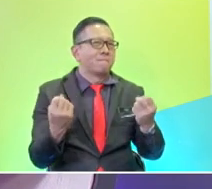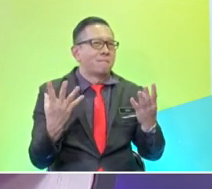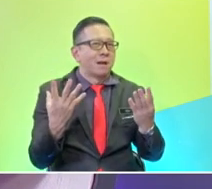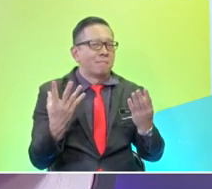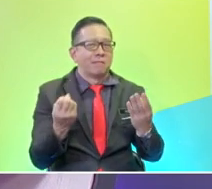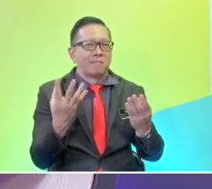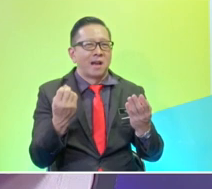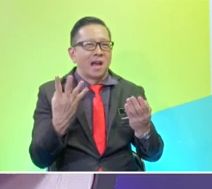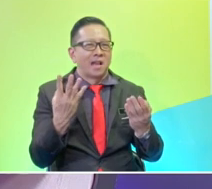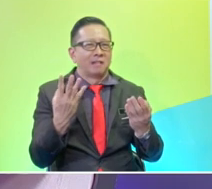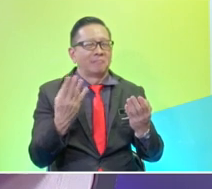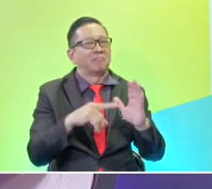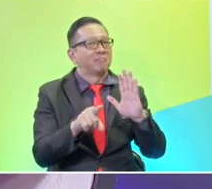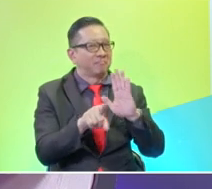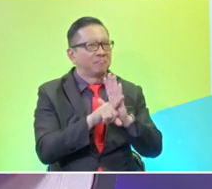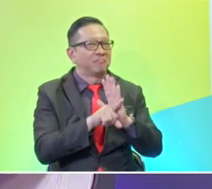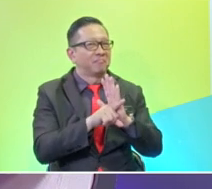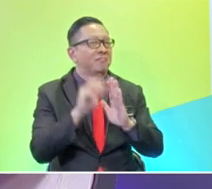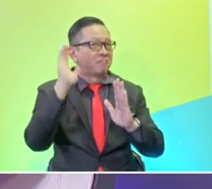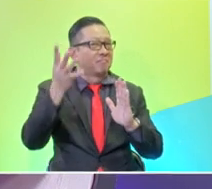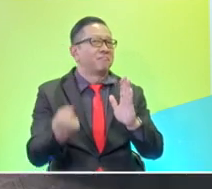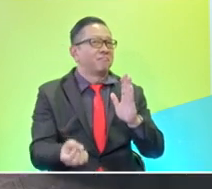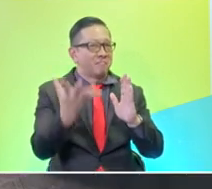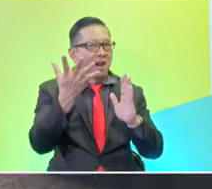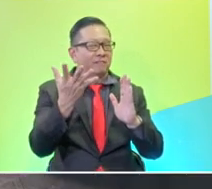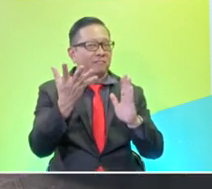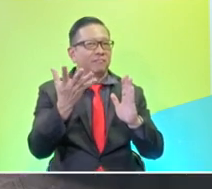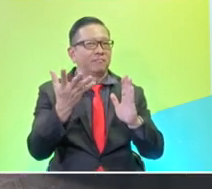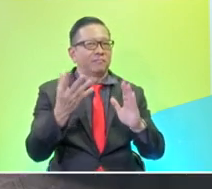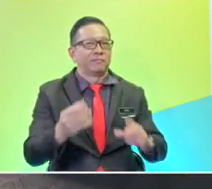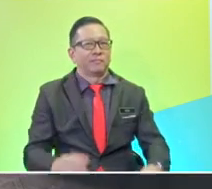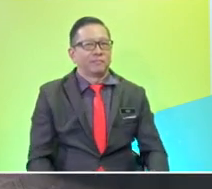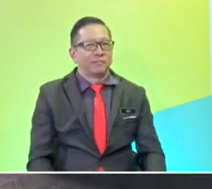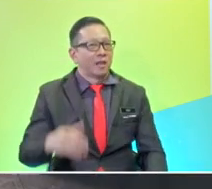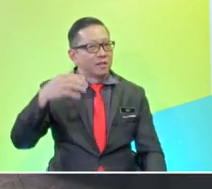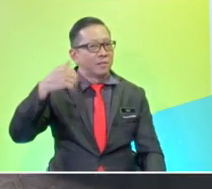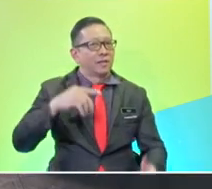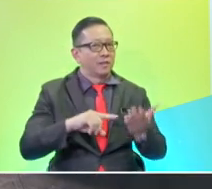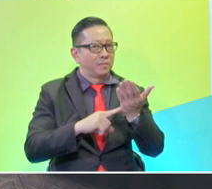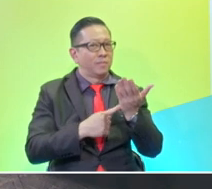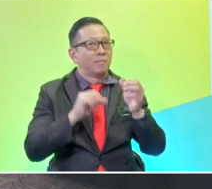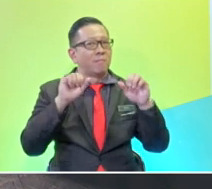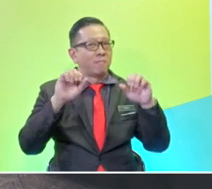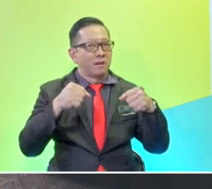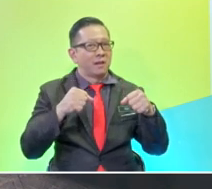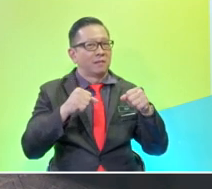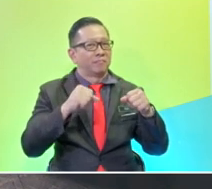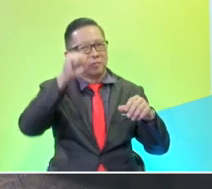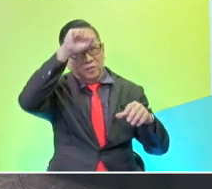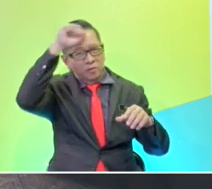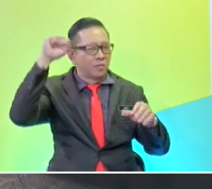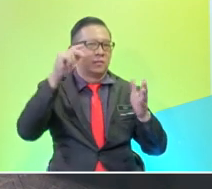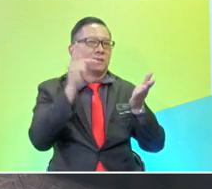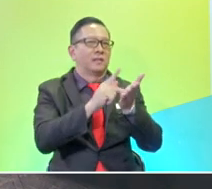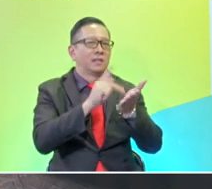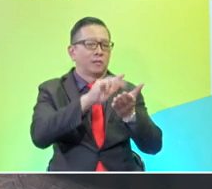kita tolak Ji gua kembaliin ganda dunia Sebelum kita mulai kan boleh takson kiri kan Ada